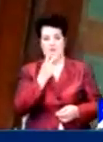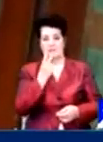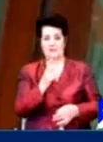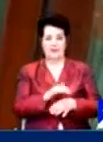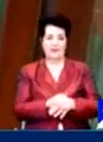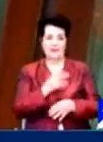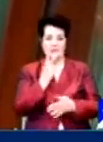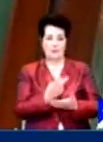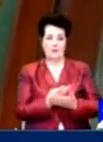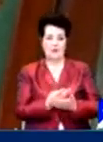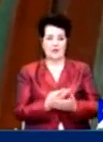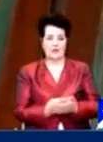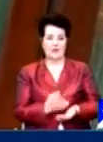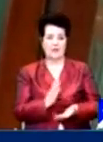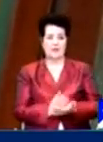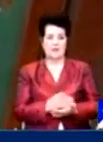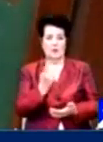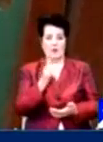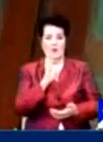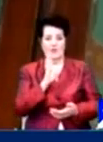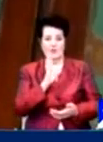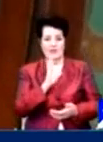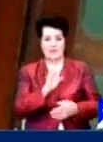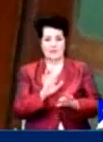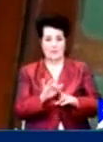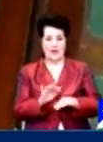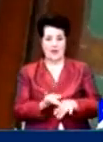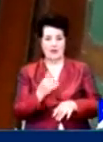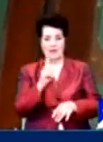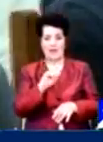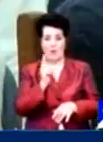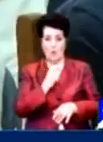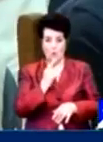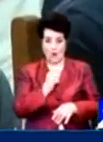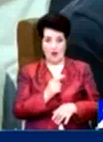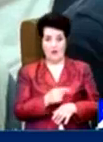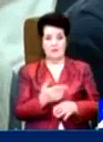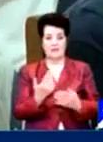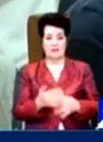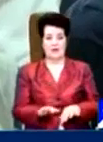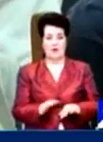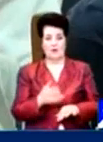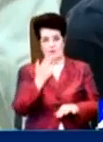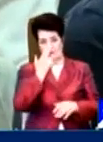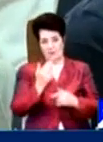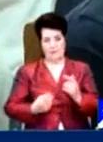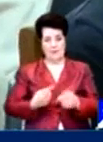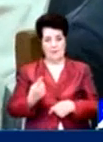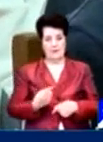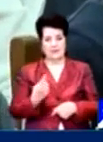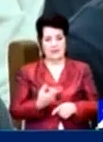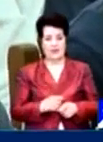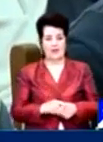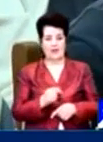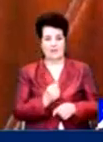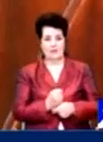descoperite. Dovadă vie este Martina, o fetiță care face pian de aproape un an, dar deja surprinde prin maestria cu care